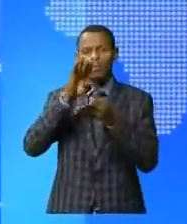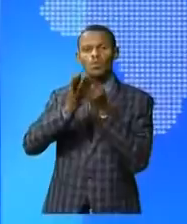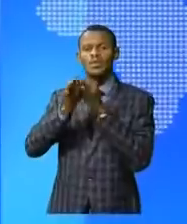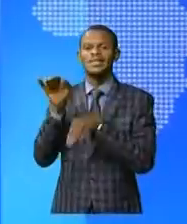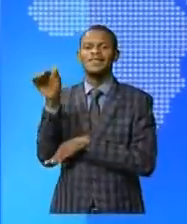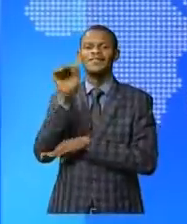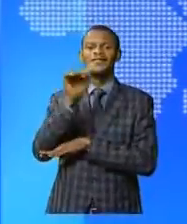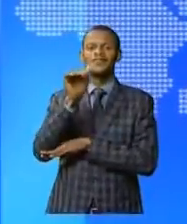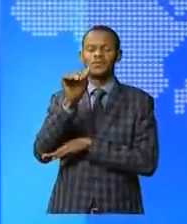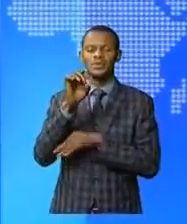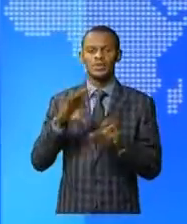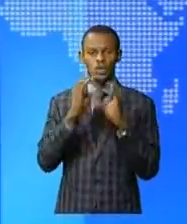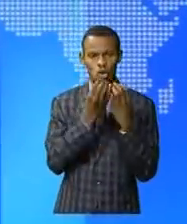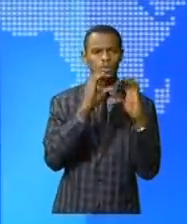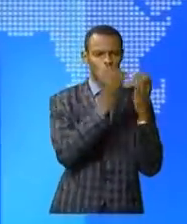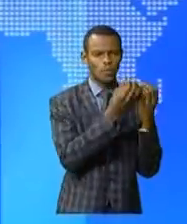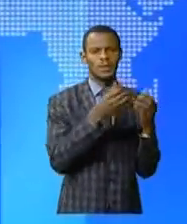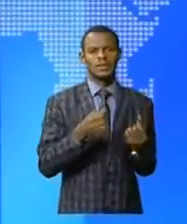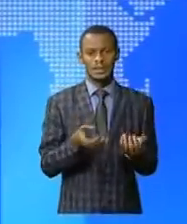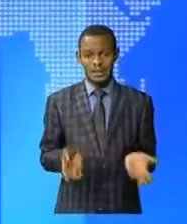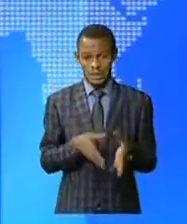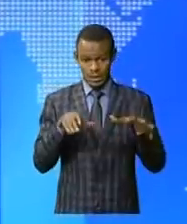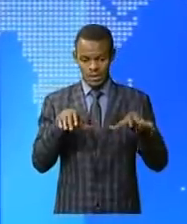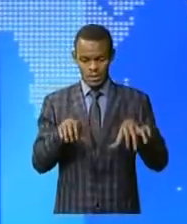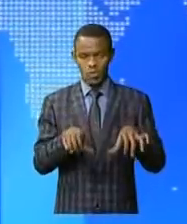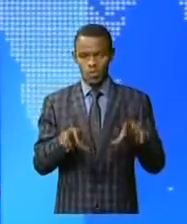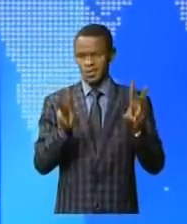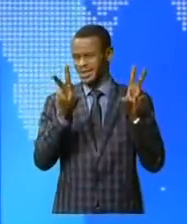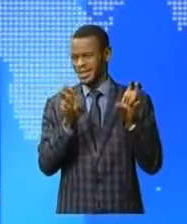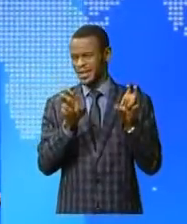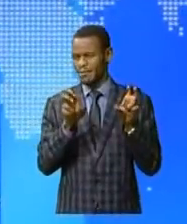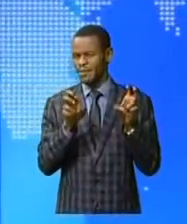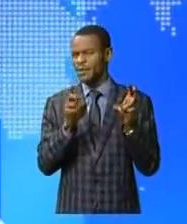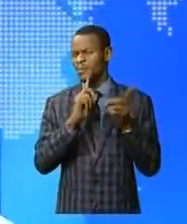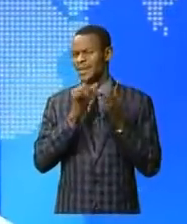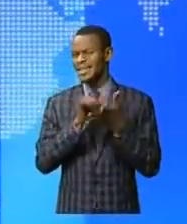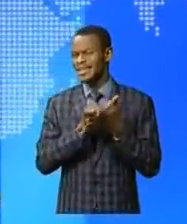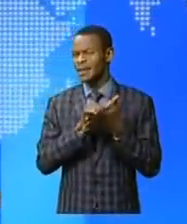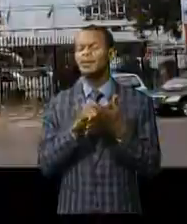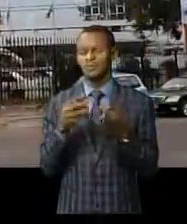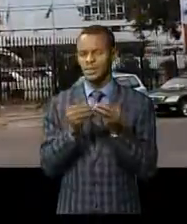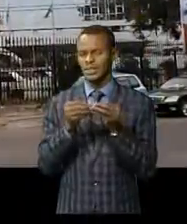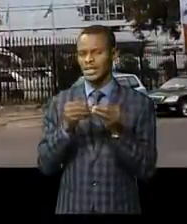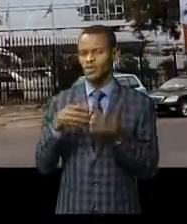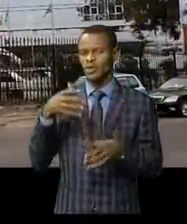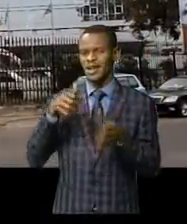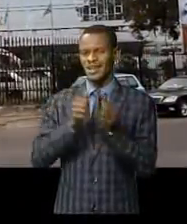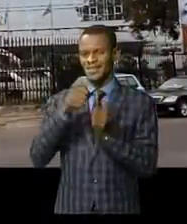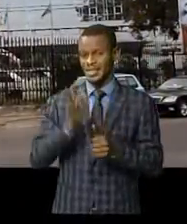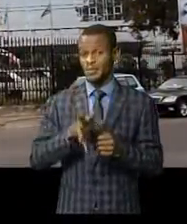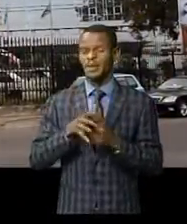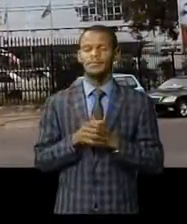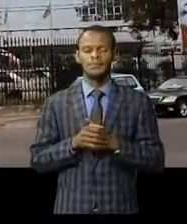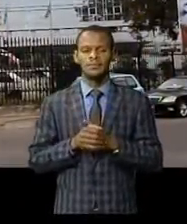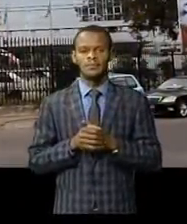communautaires en République démocratique du Congo. Le thème était au centre des échanges entre les experts. Suivez. Dans